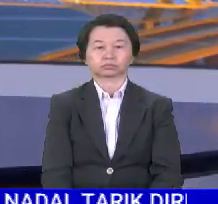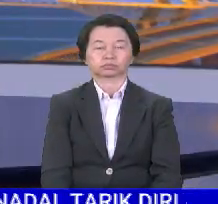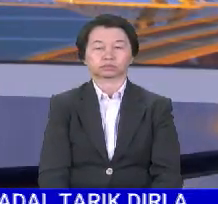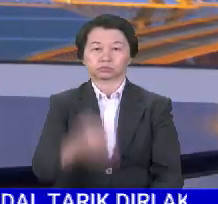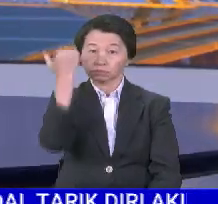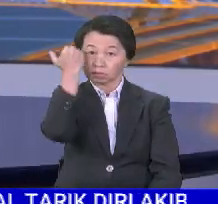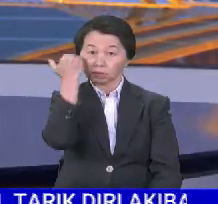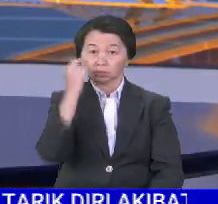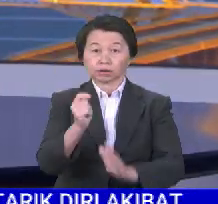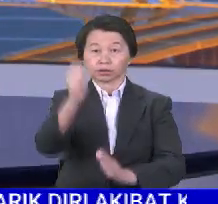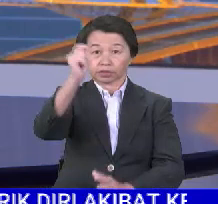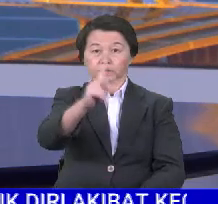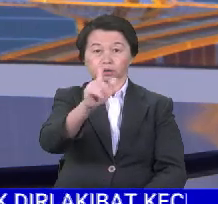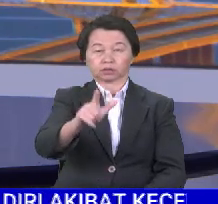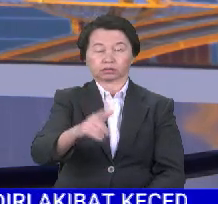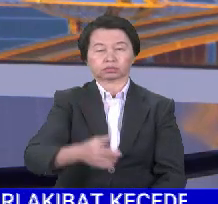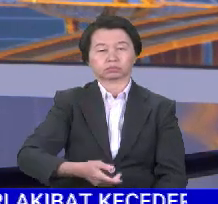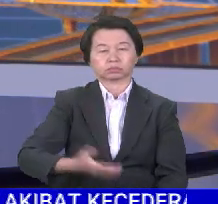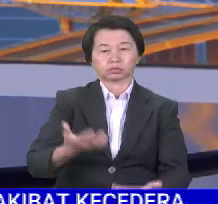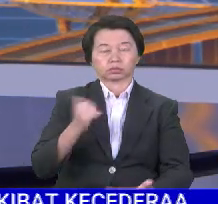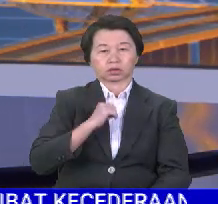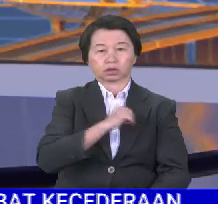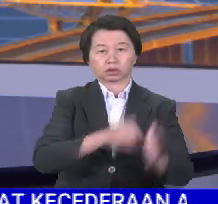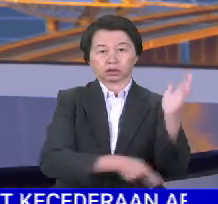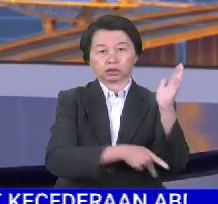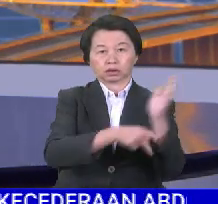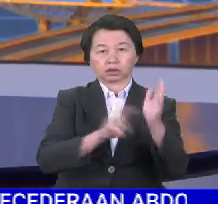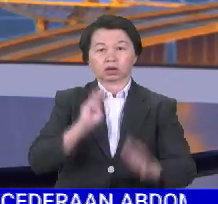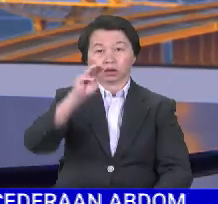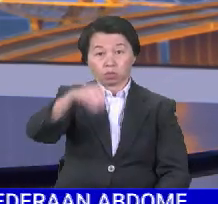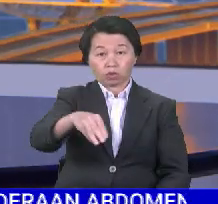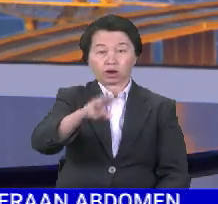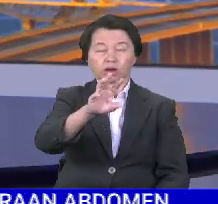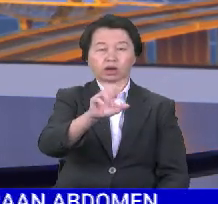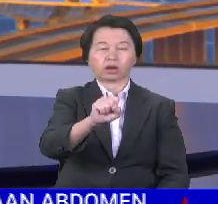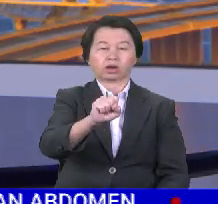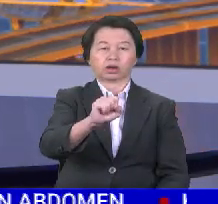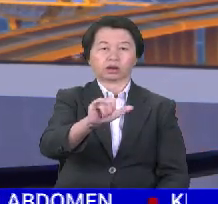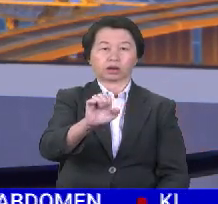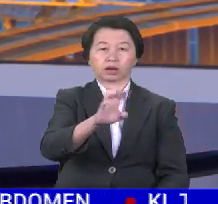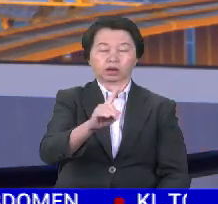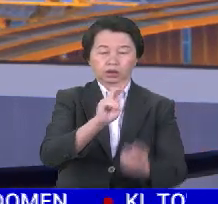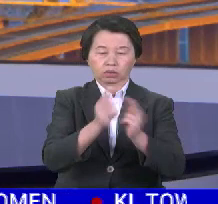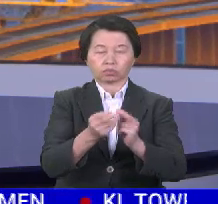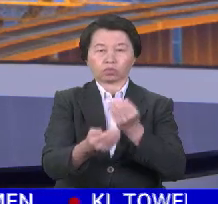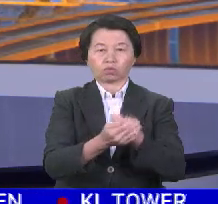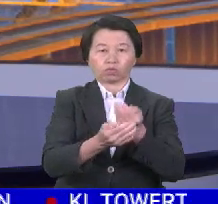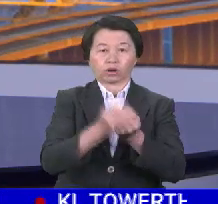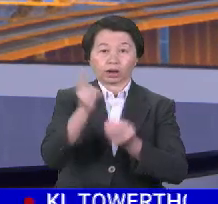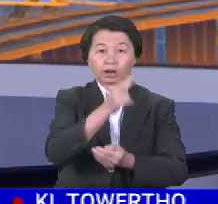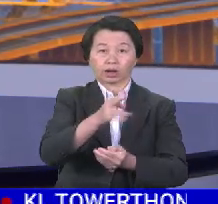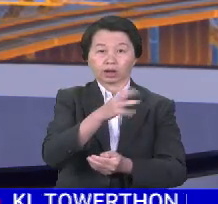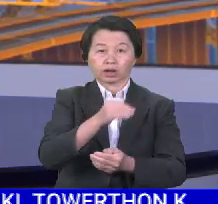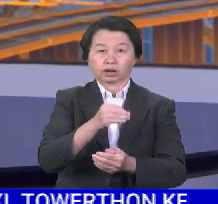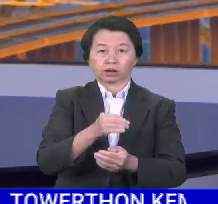Di Mahkamah Tinggi Kuala Lumpur, pembicaraan kes Ahli Parlimen MUA Syed Saddiq Syed Abdul Rahman melibatkan pengubahan wang haram dan